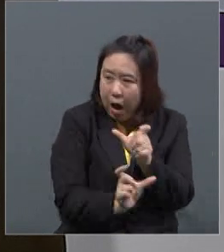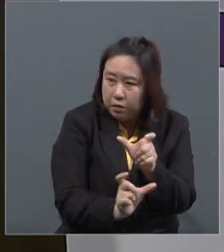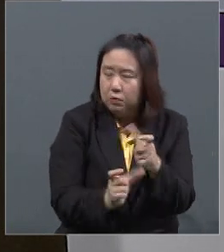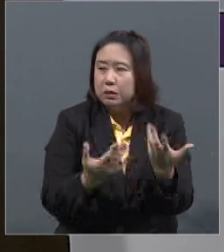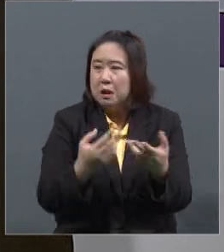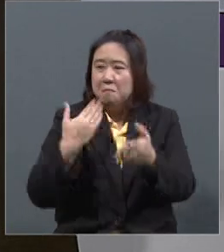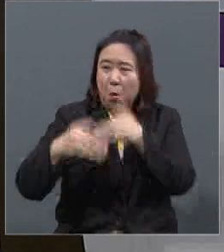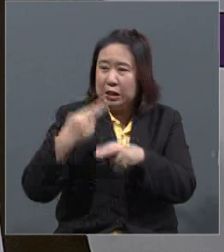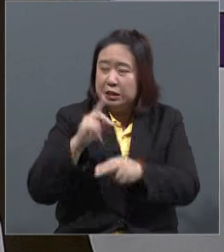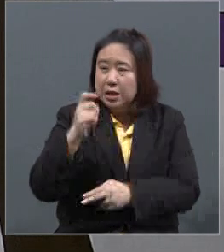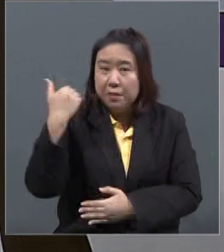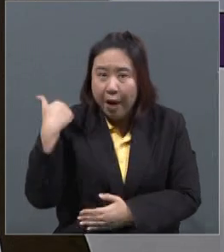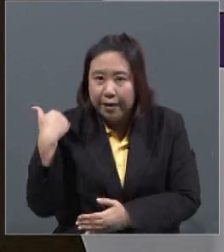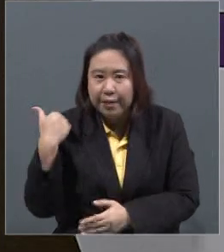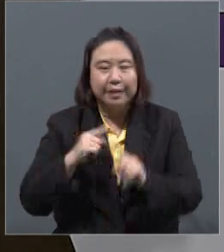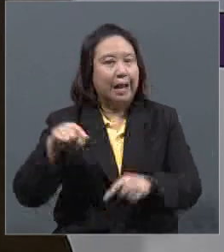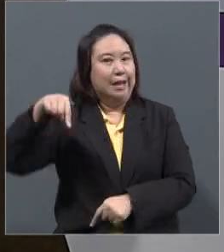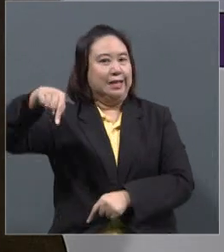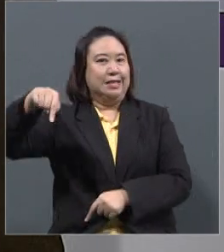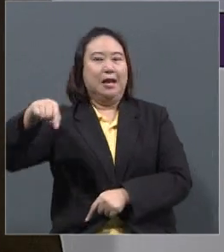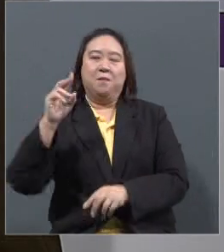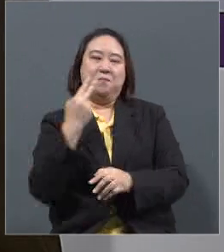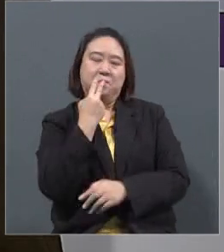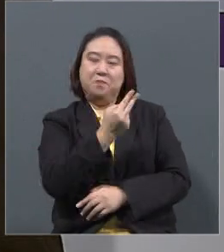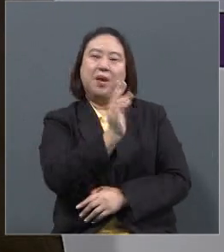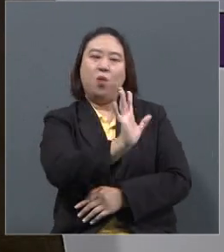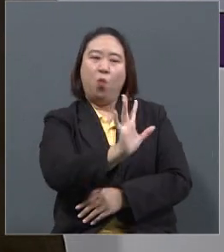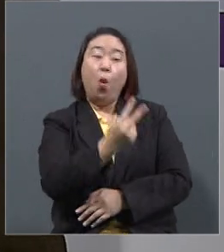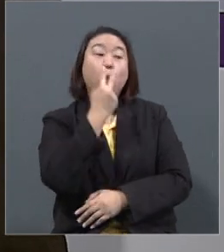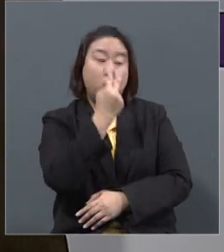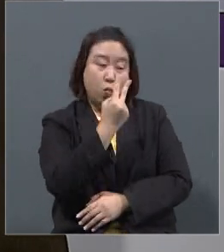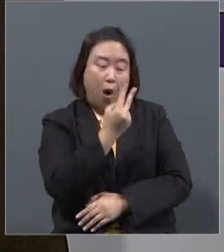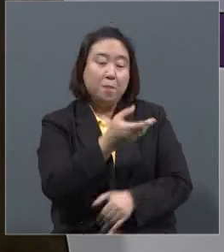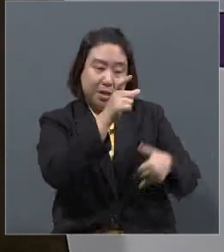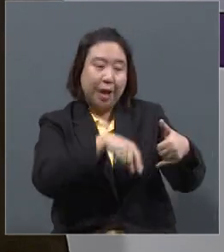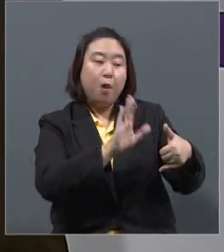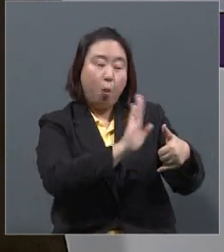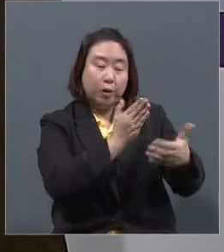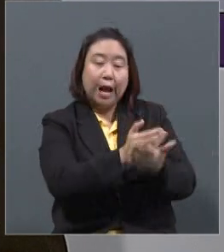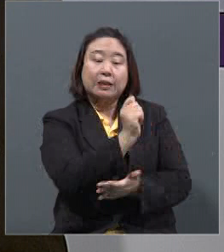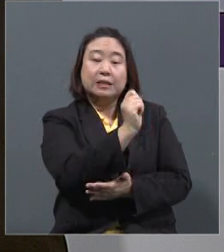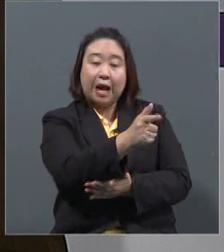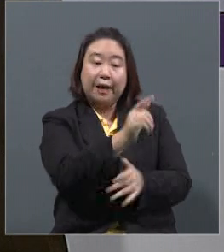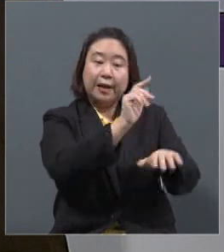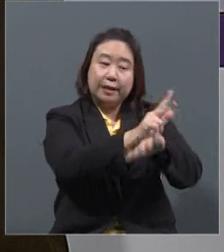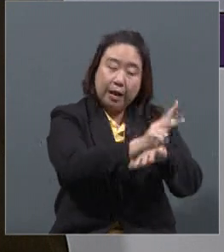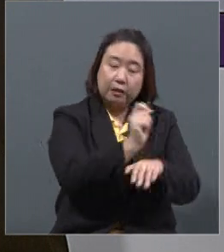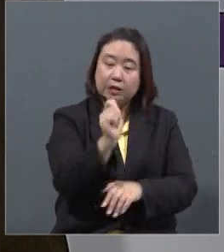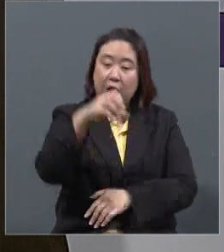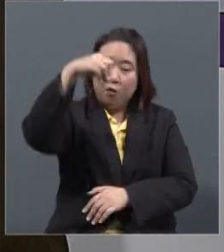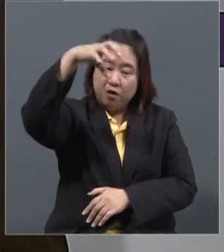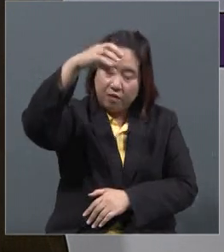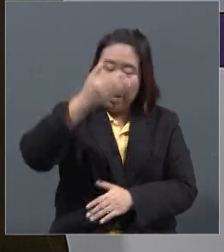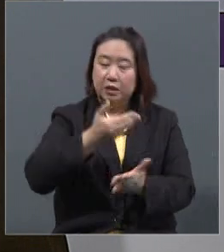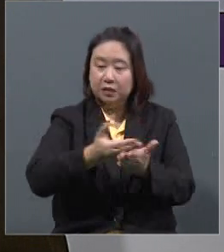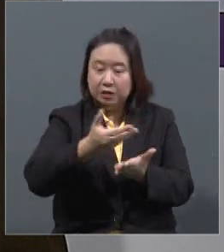ล่าแต่ Virtual Bank ไม่ดูครับขอดูพฤติกรรมการใช้จ่ายใช้จ่ายอินเทอร์เน็ตใช้จ่ายค่าไฟฟ้าซื้อขายออนไ